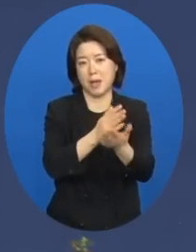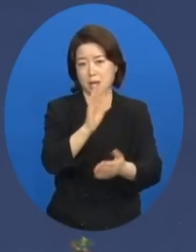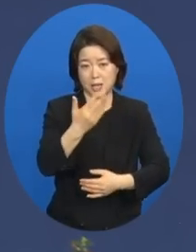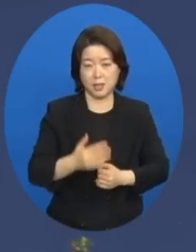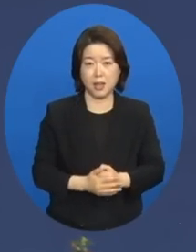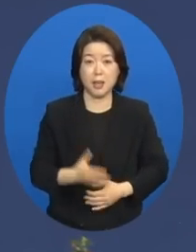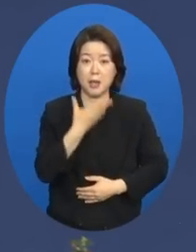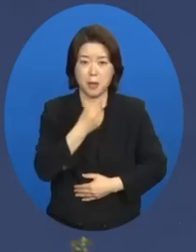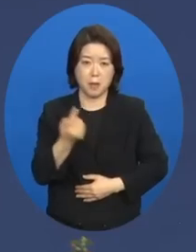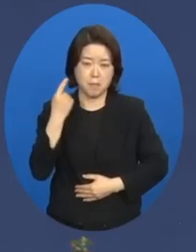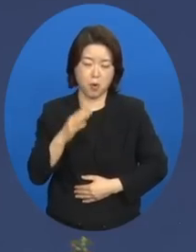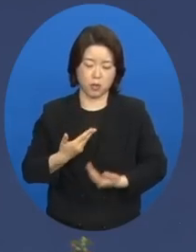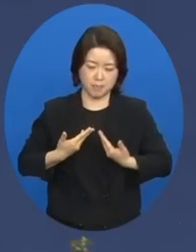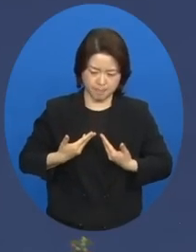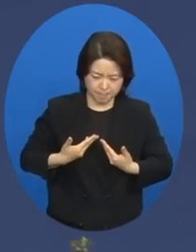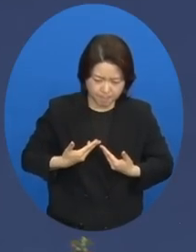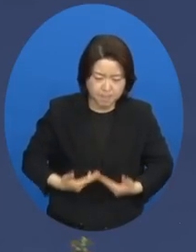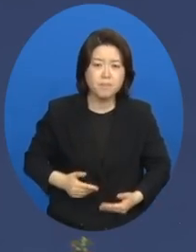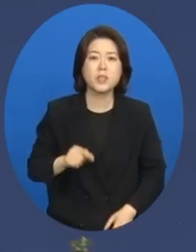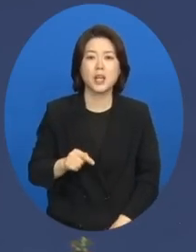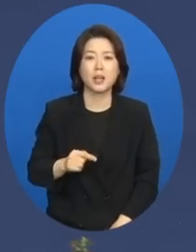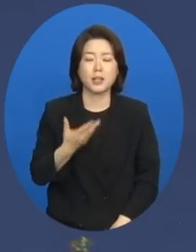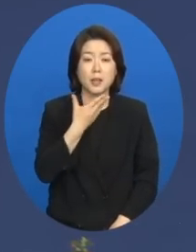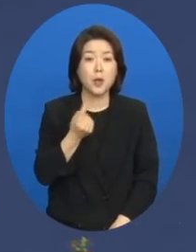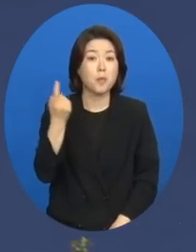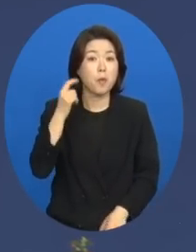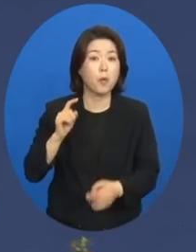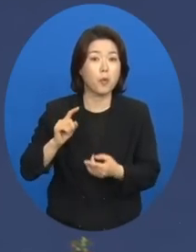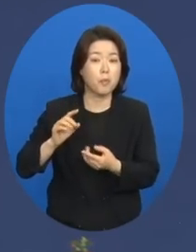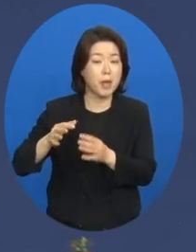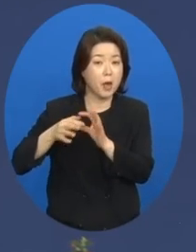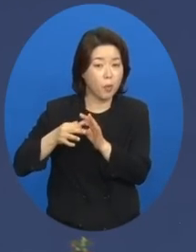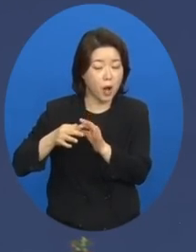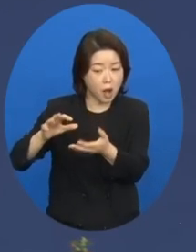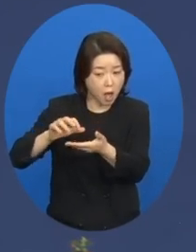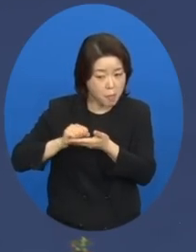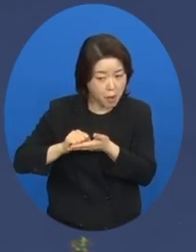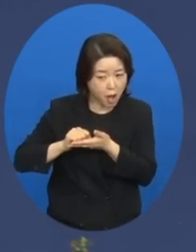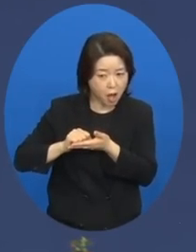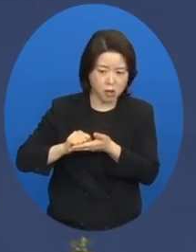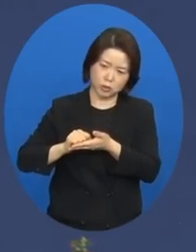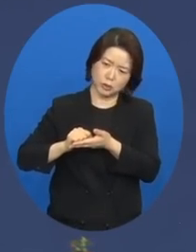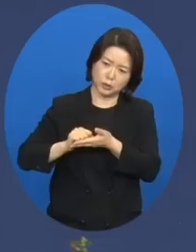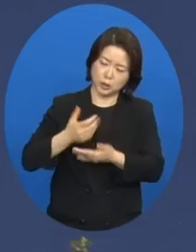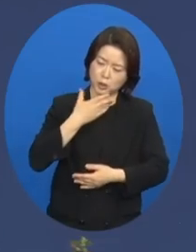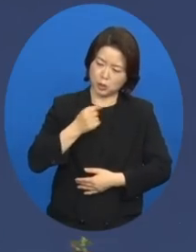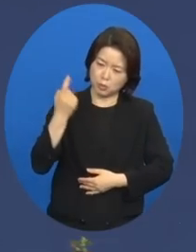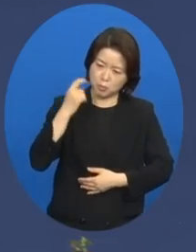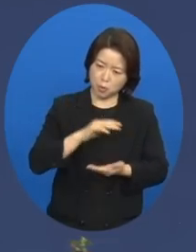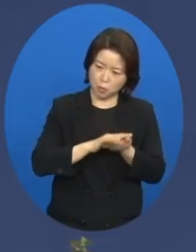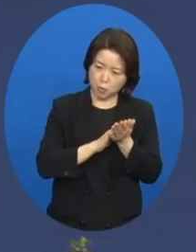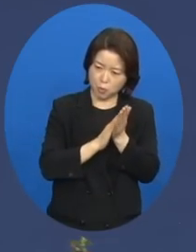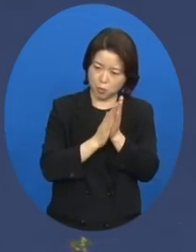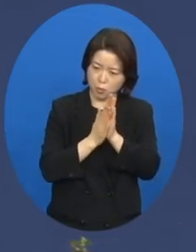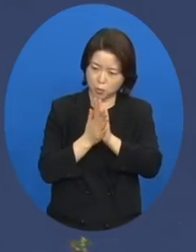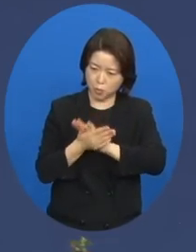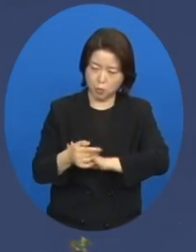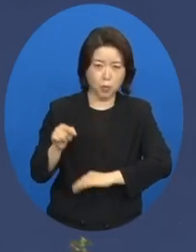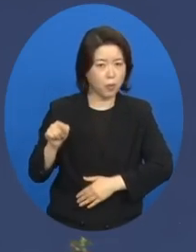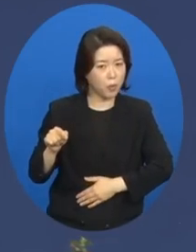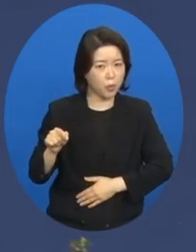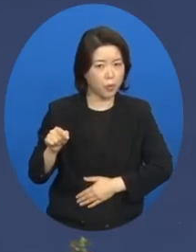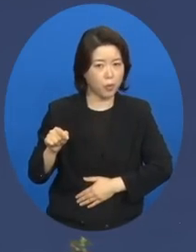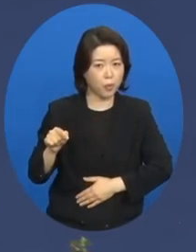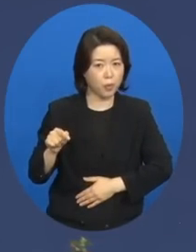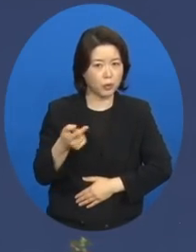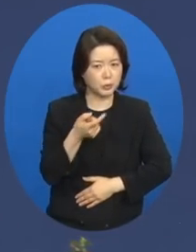복음을 진지하게 복음을 이렇게 받아들였는데 조금 복음을 받아들이는 그 좀